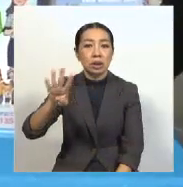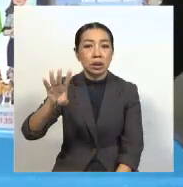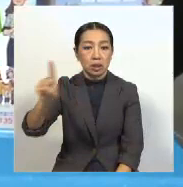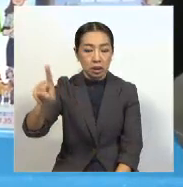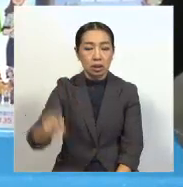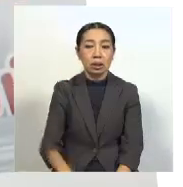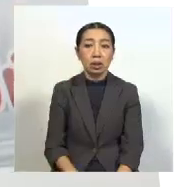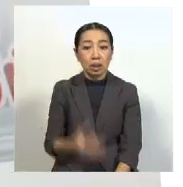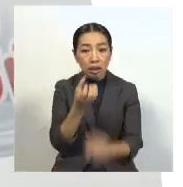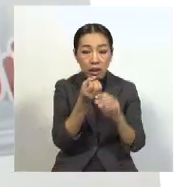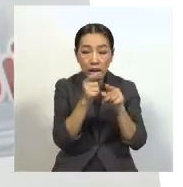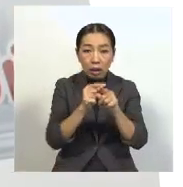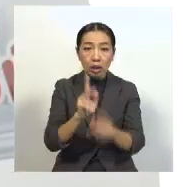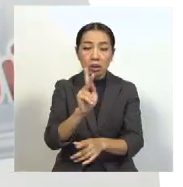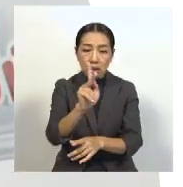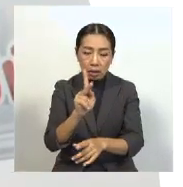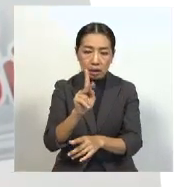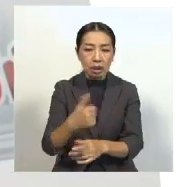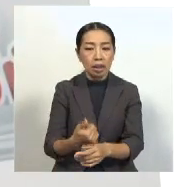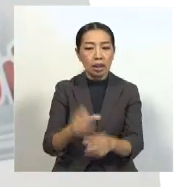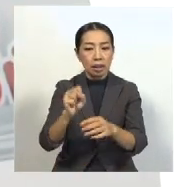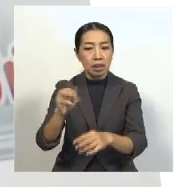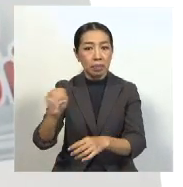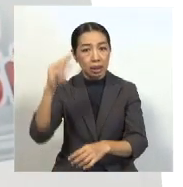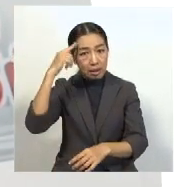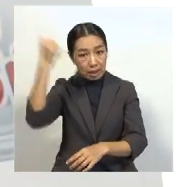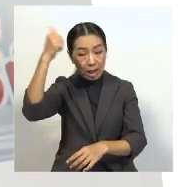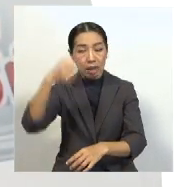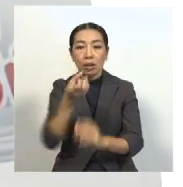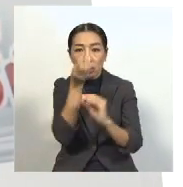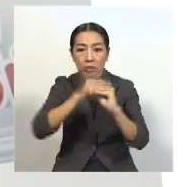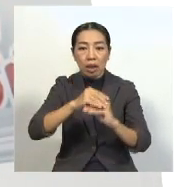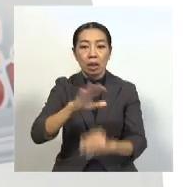ท SME ดอกเบี้ยพิเศษร้อยละ 0.55 ครับ